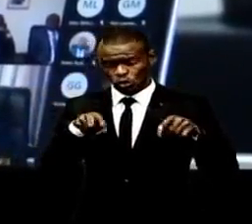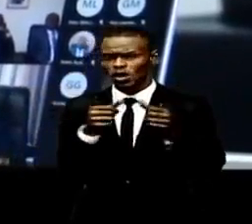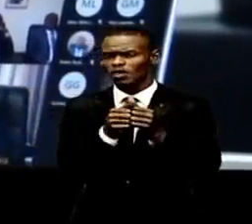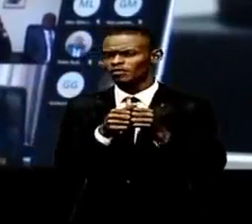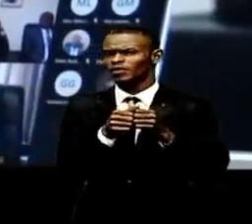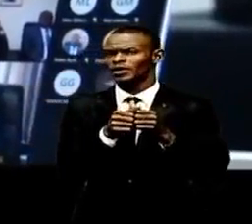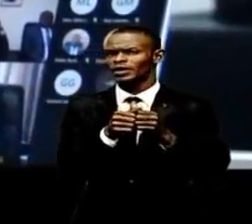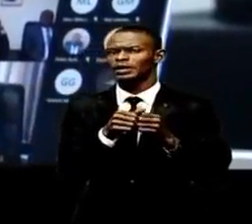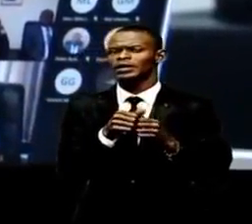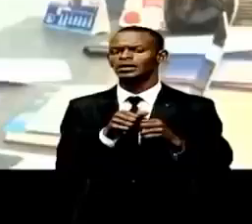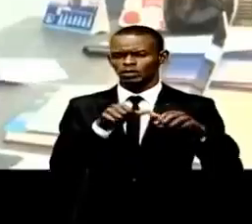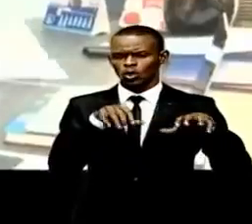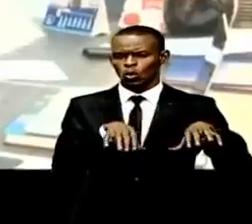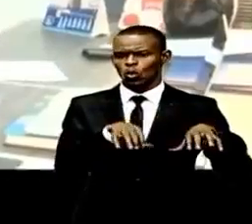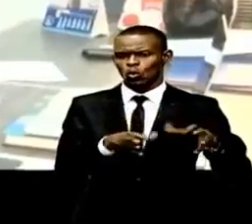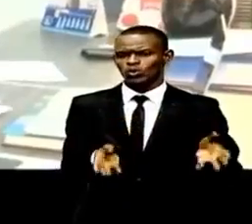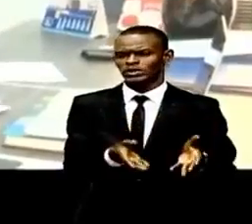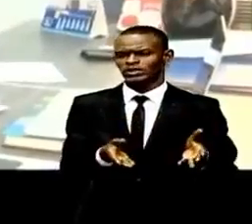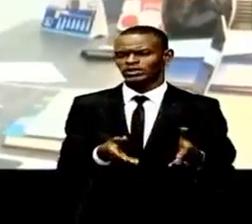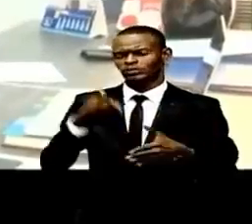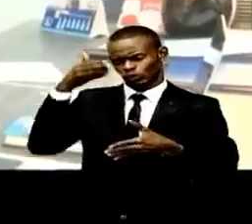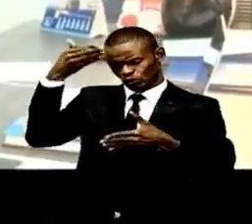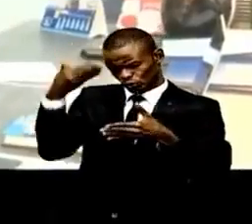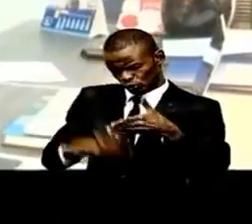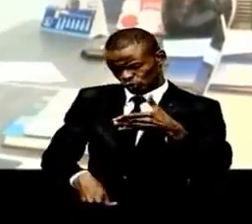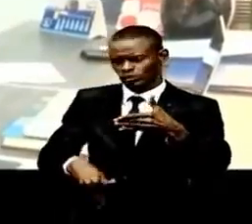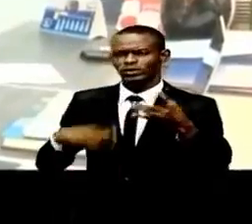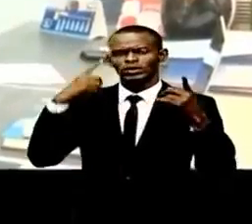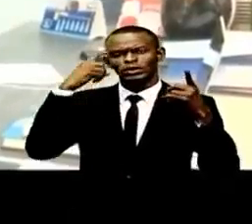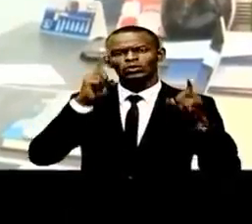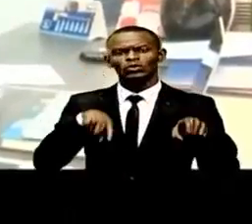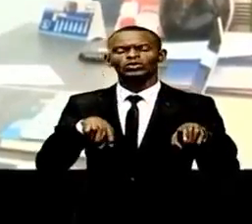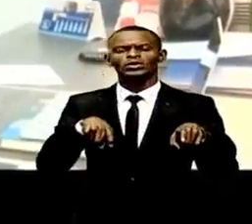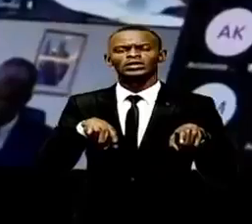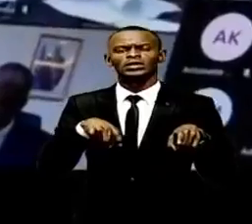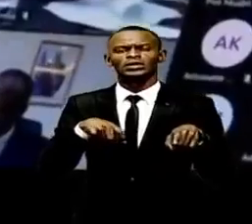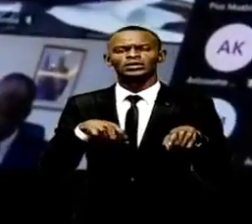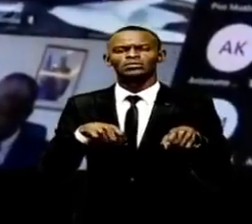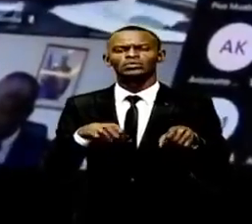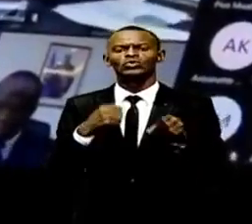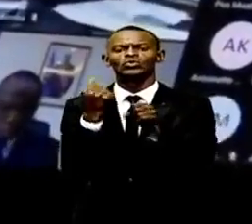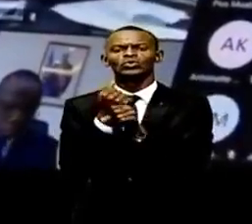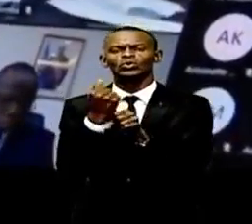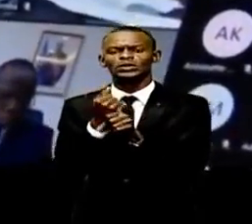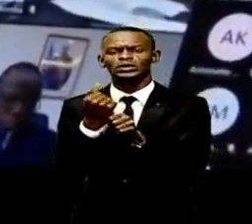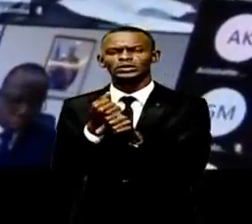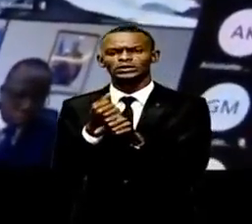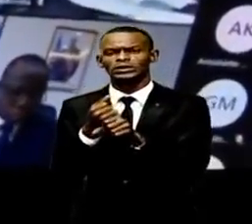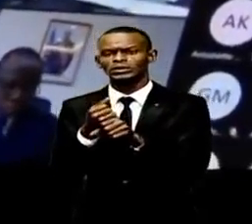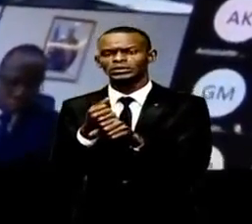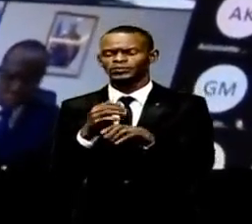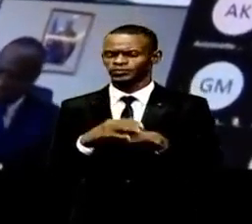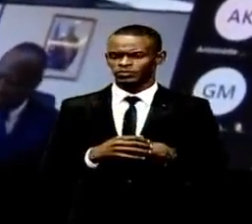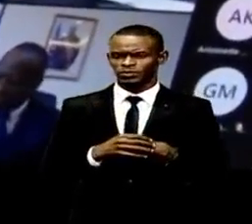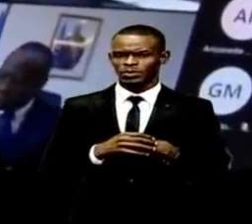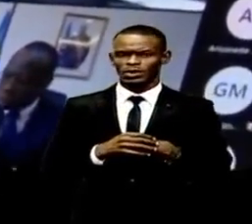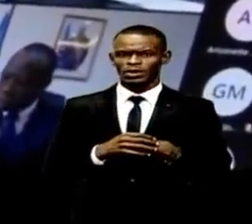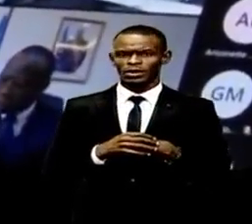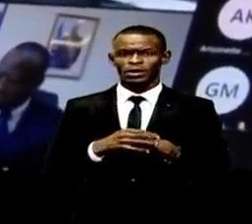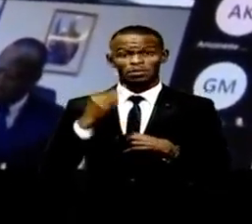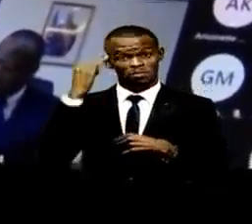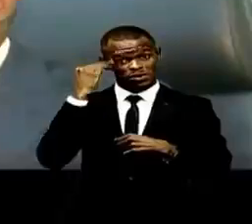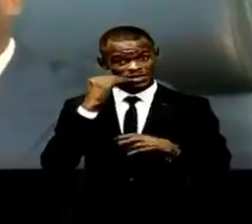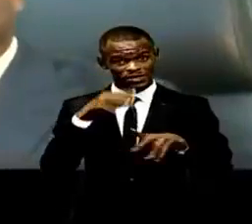autres actes subséquents pour cause d'inexécution des obligations contractuelles. Il a rappelé que la société Congo Tchèque